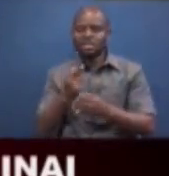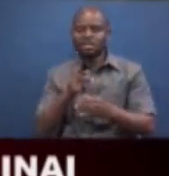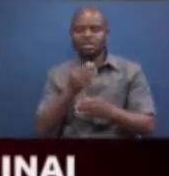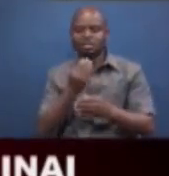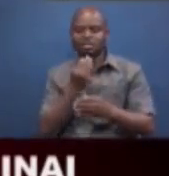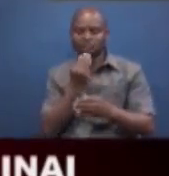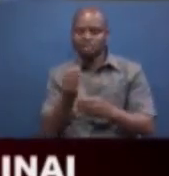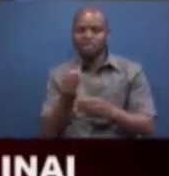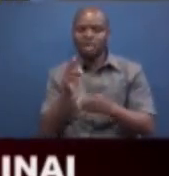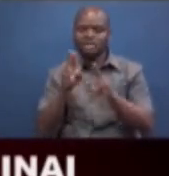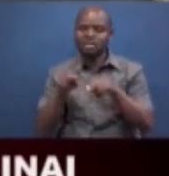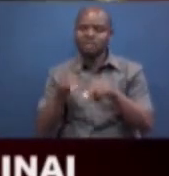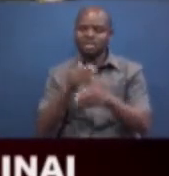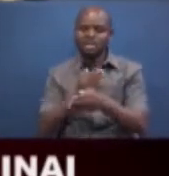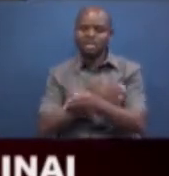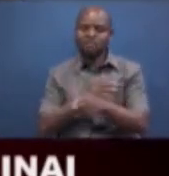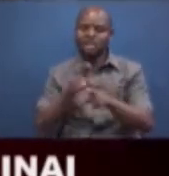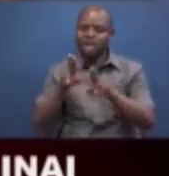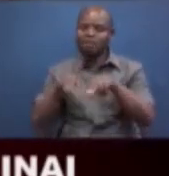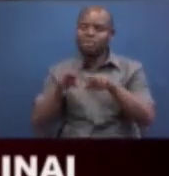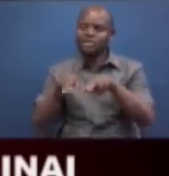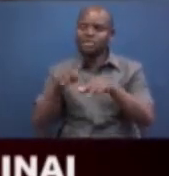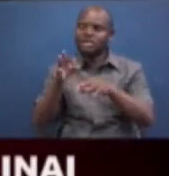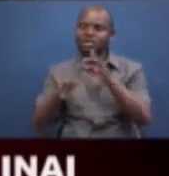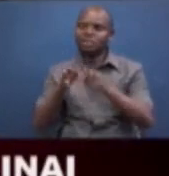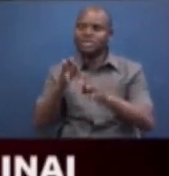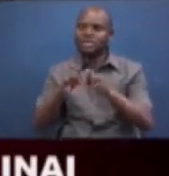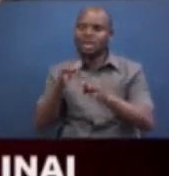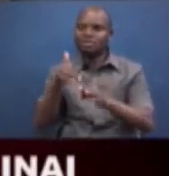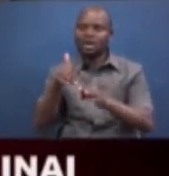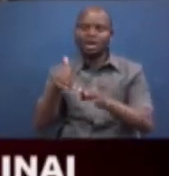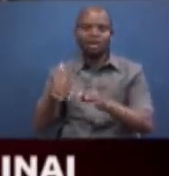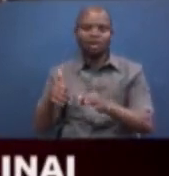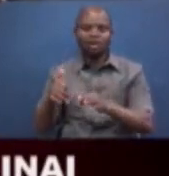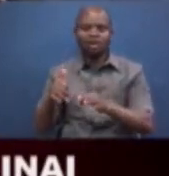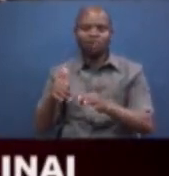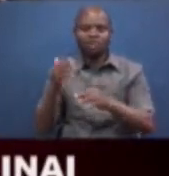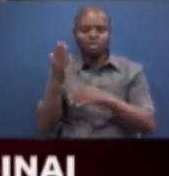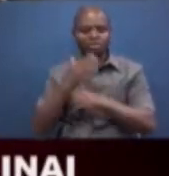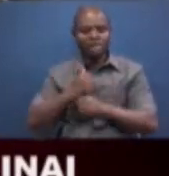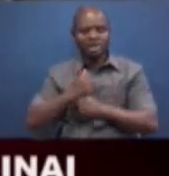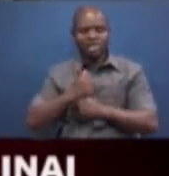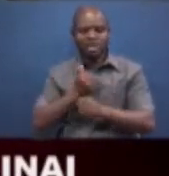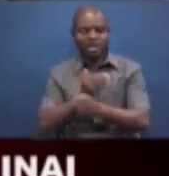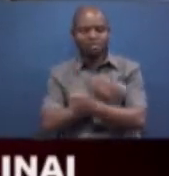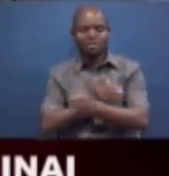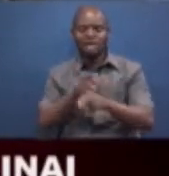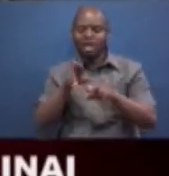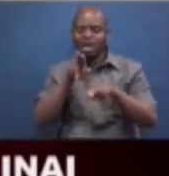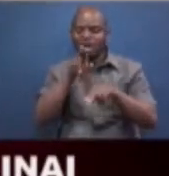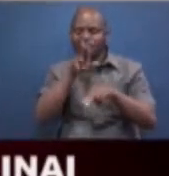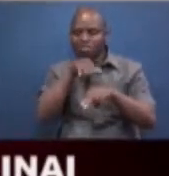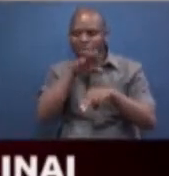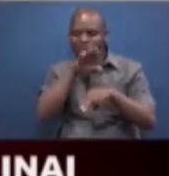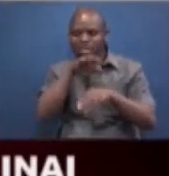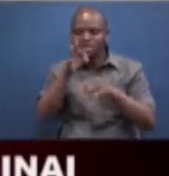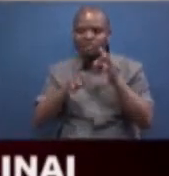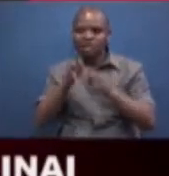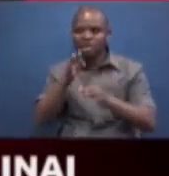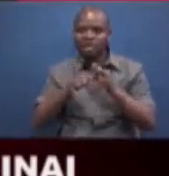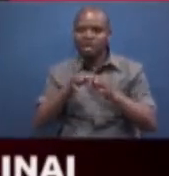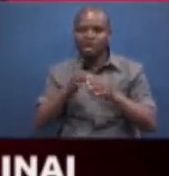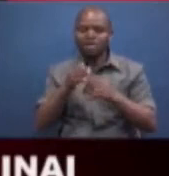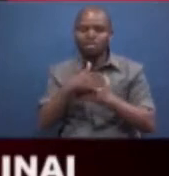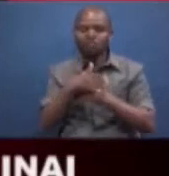mtuhumiwa asishtakiwe kabla ya upelelezi kukamilika, bado kuna ukamataji kabla ya upelelezi kukamilika na